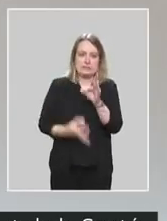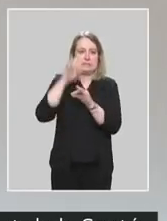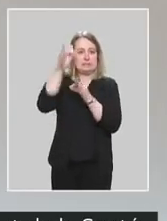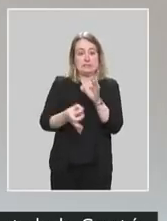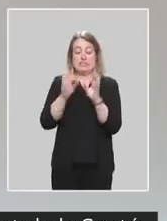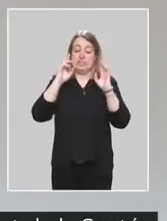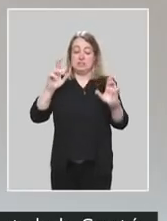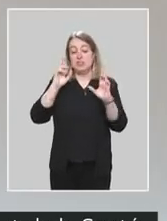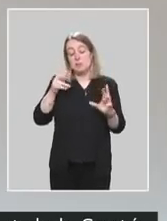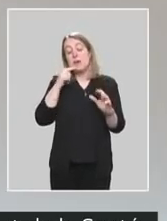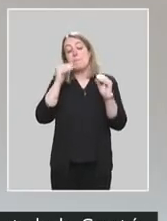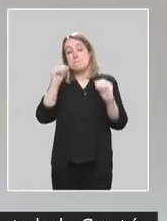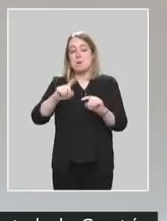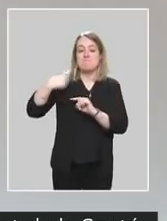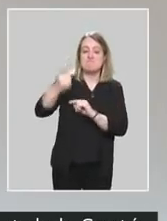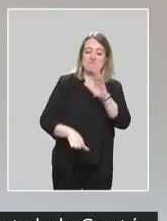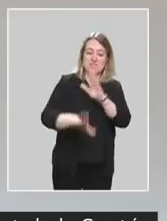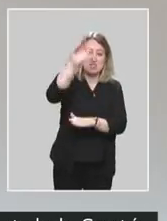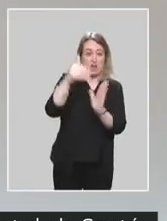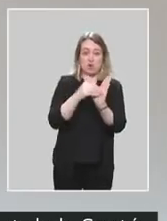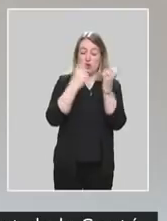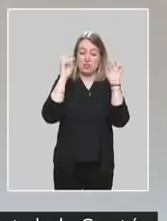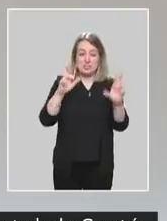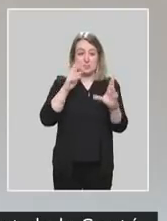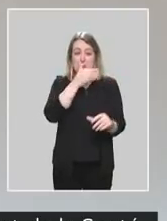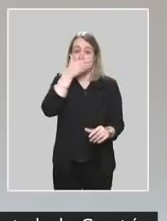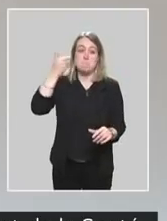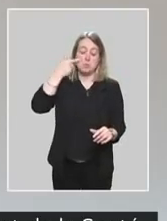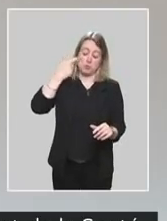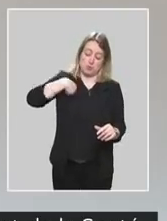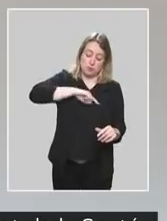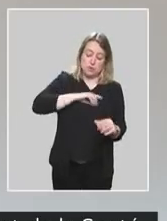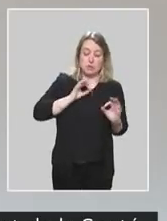ces vagues beaucoup plus sereinement, parce que nous serons tous protégés.